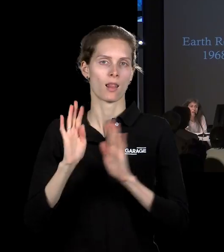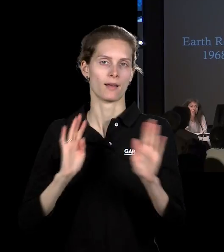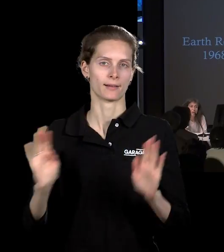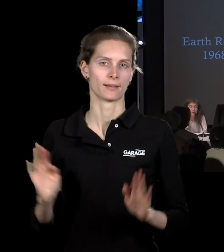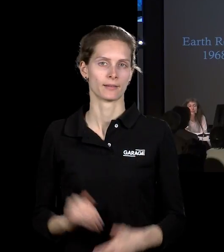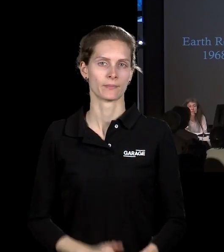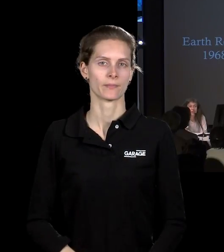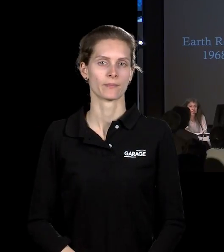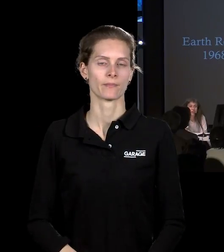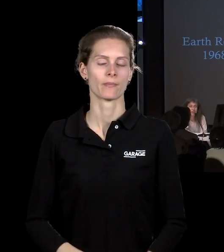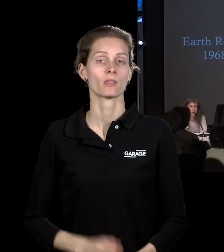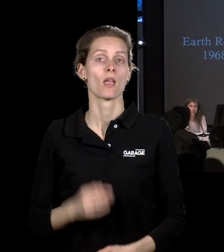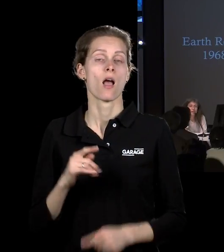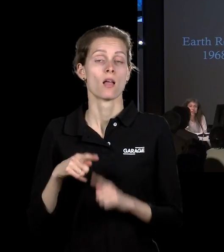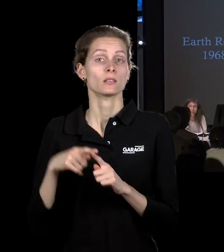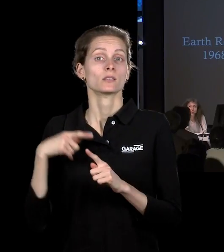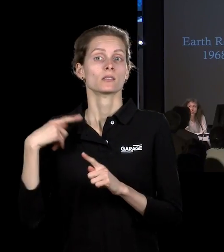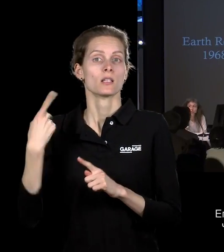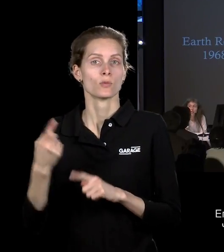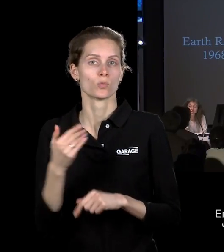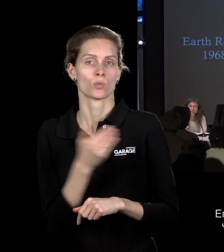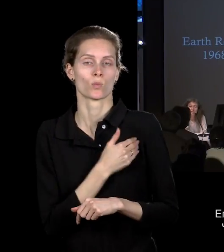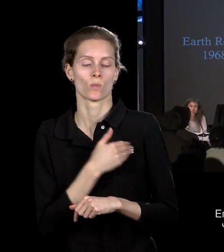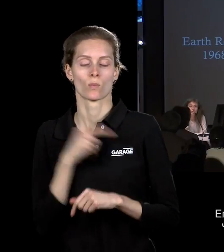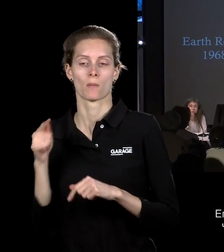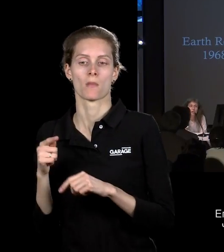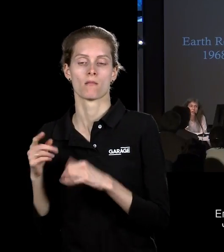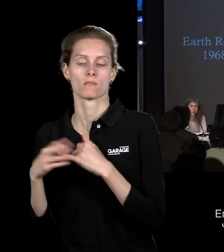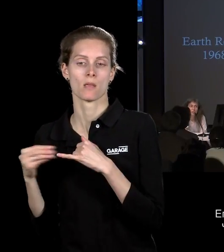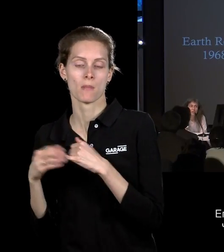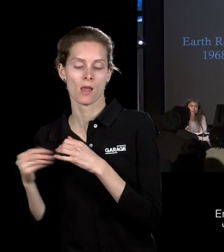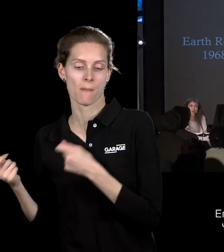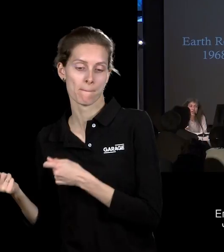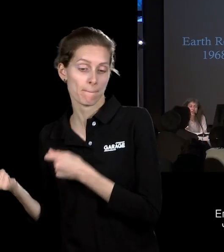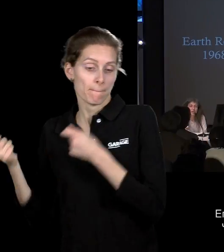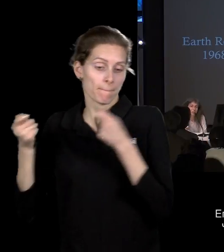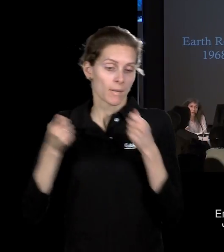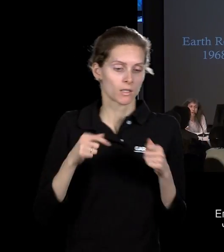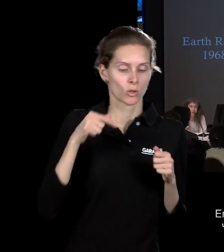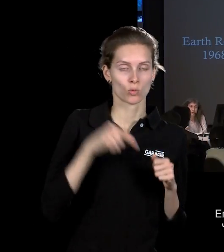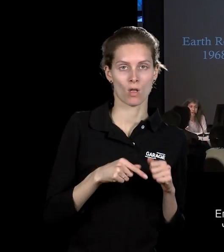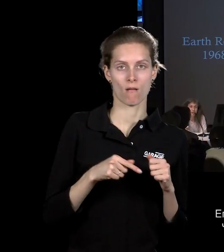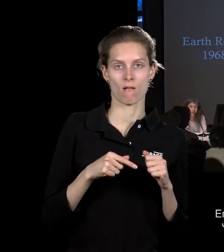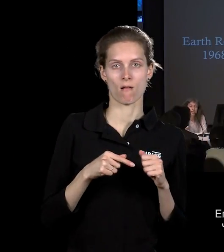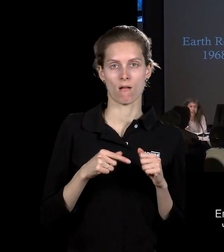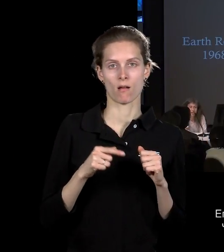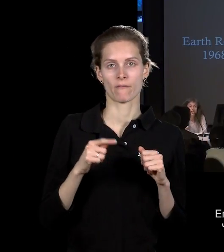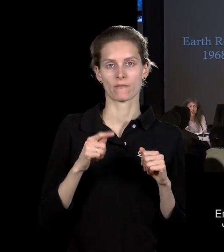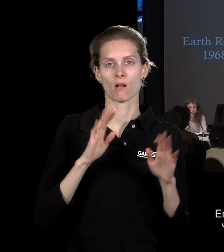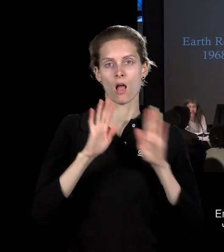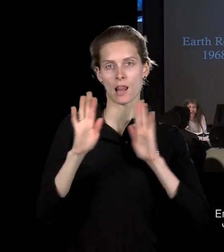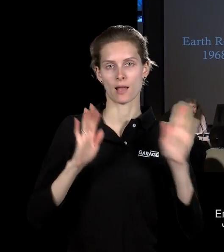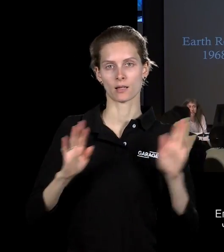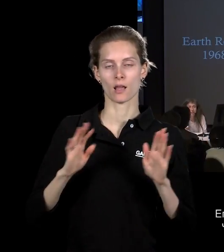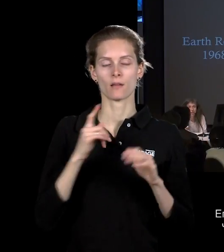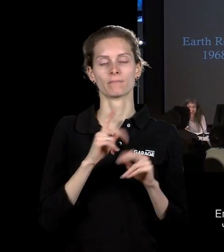почву принести в выставочный зал, принести в галерею. Девизом его тогда была «Чистая земля,